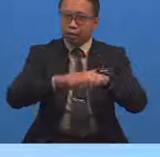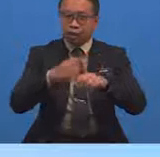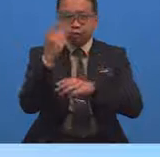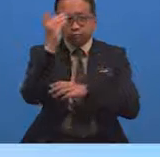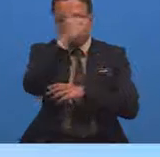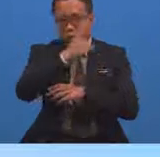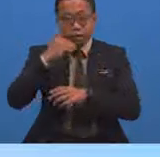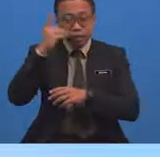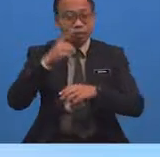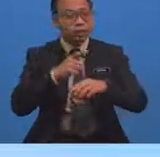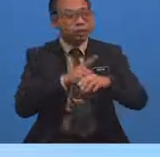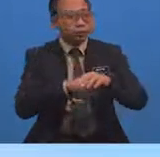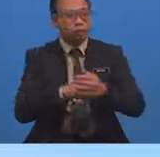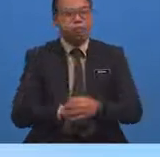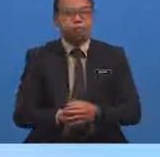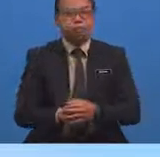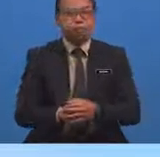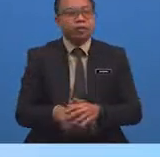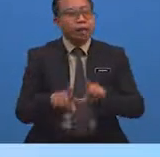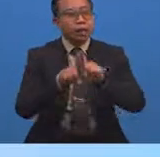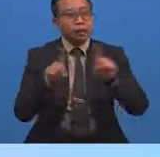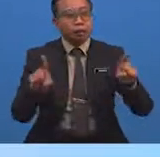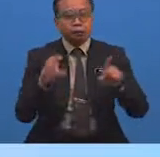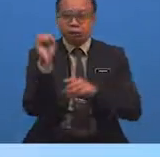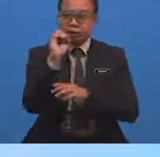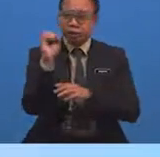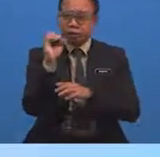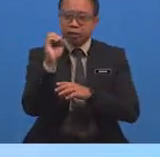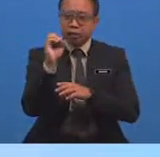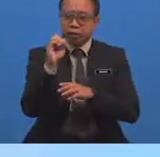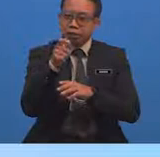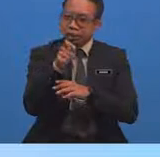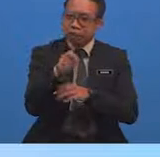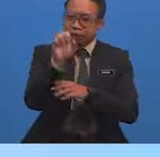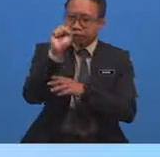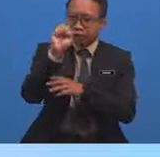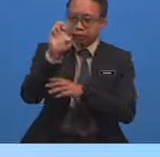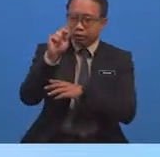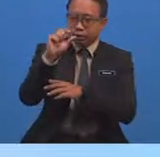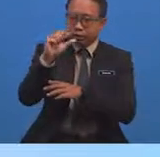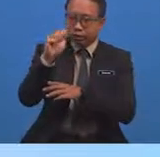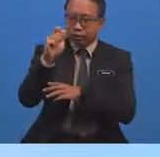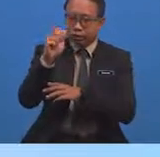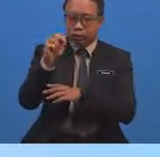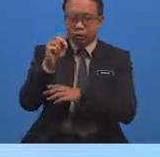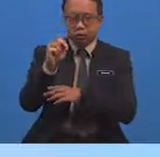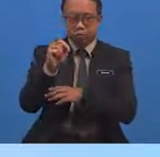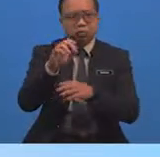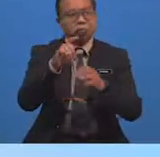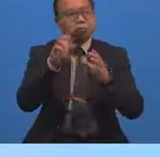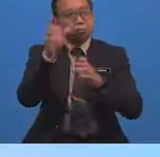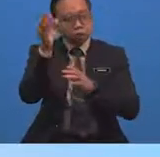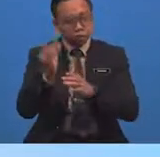kejam Tetapi dia jeden katan jarum jam jarum ini